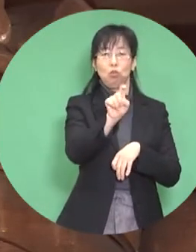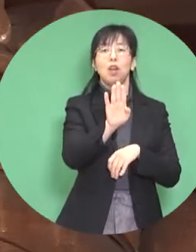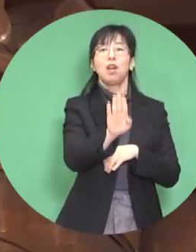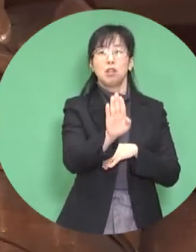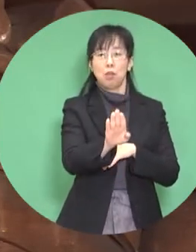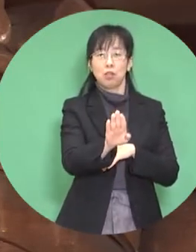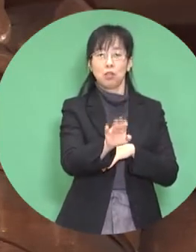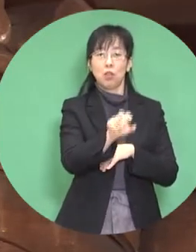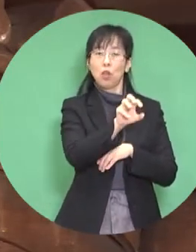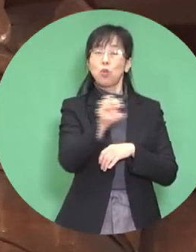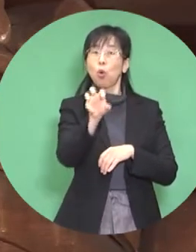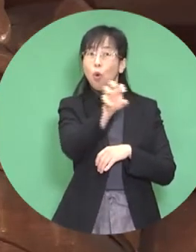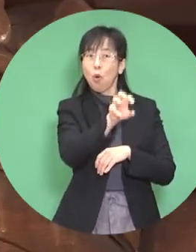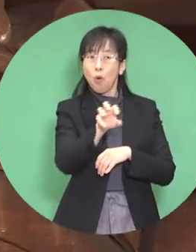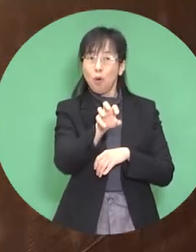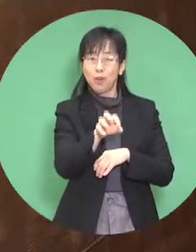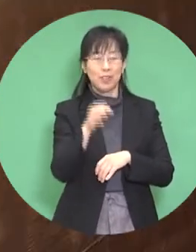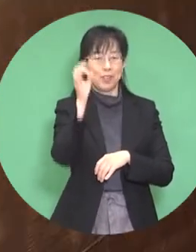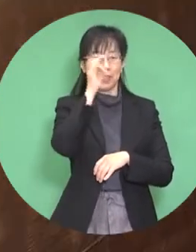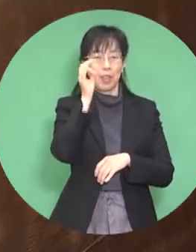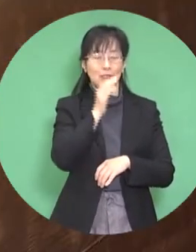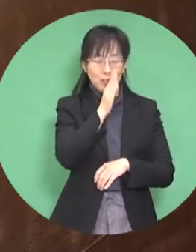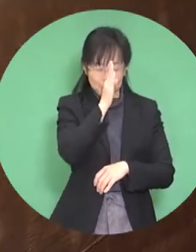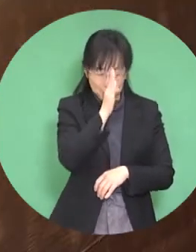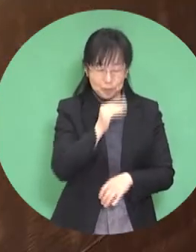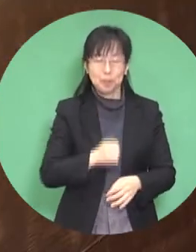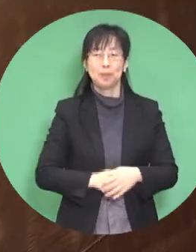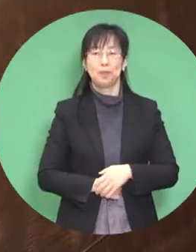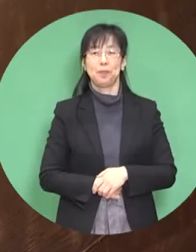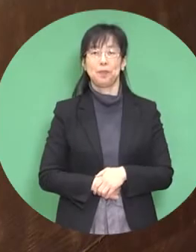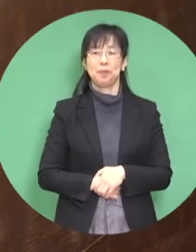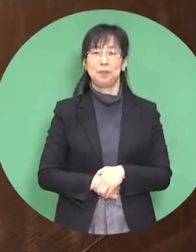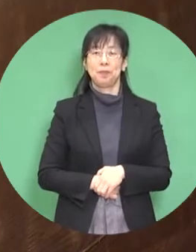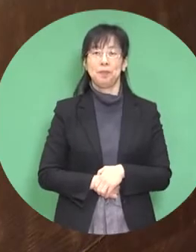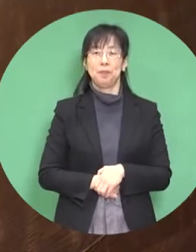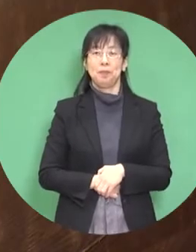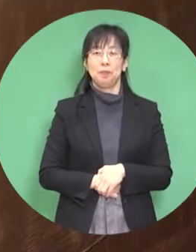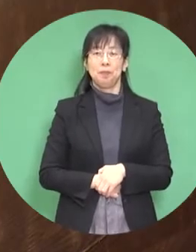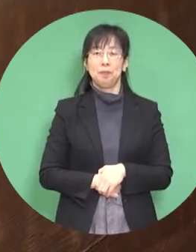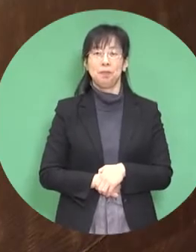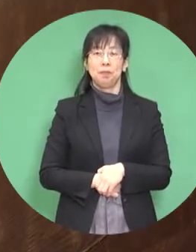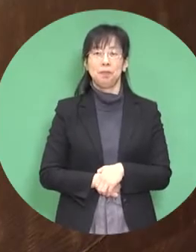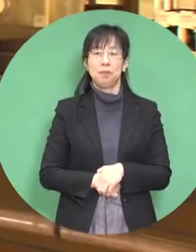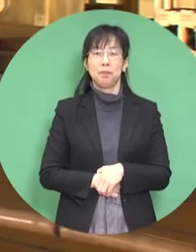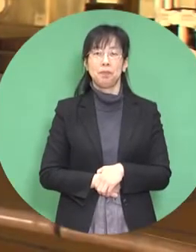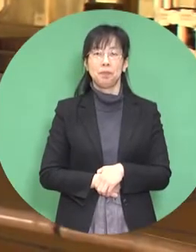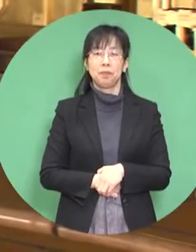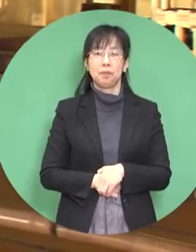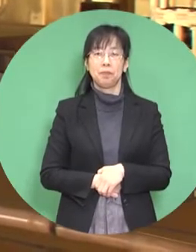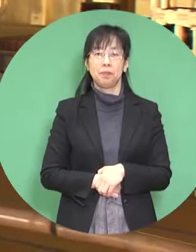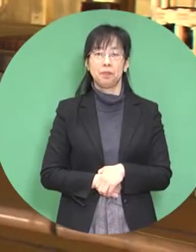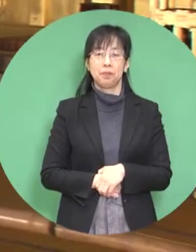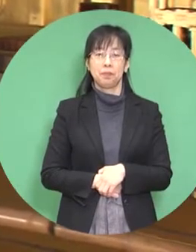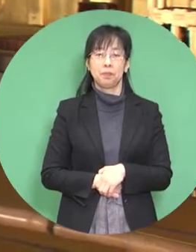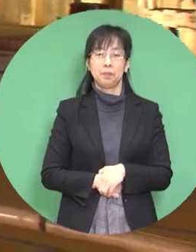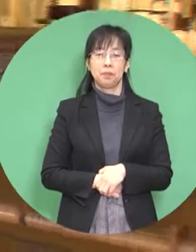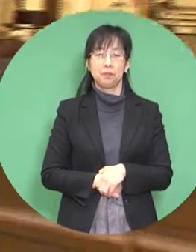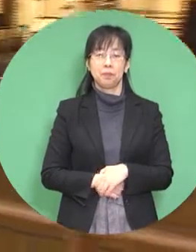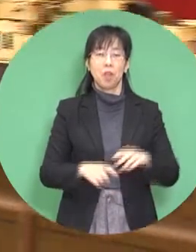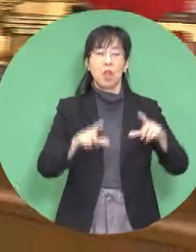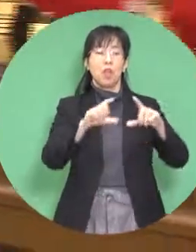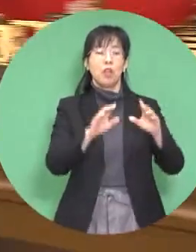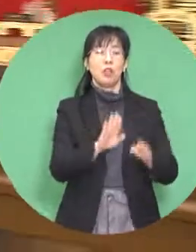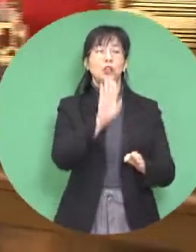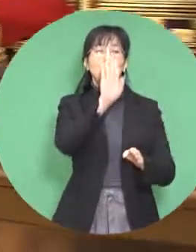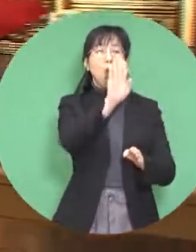どこにあるか探してみてください。 如来堂正面上部